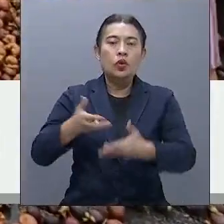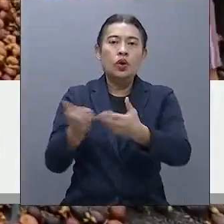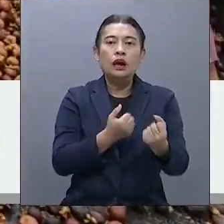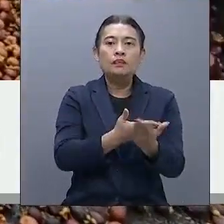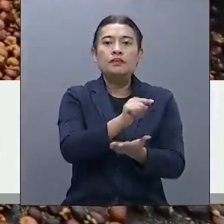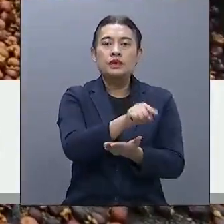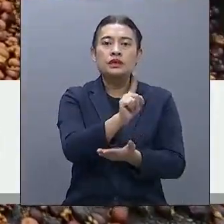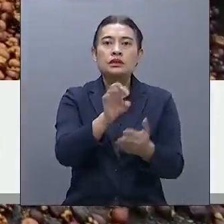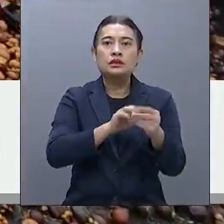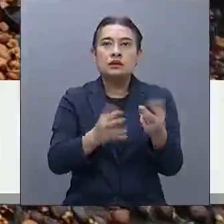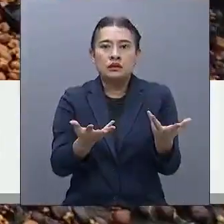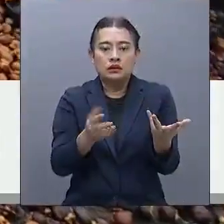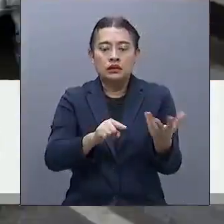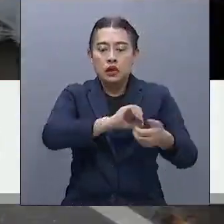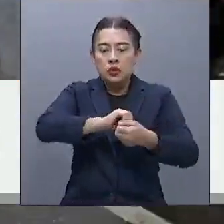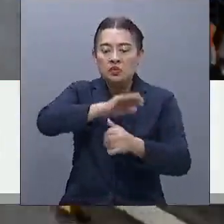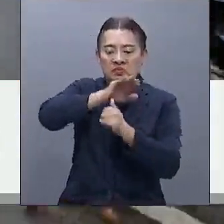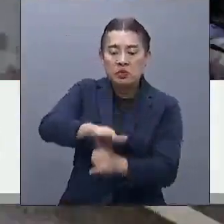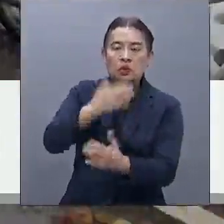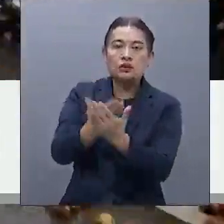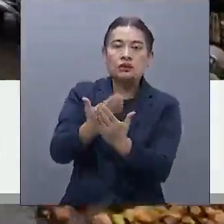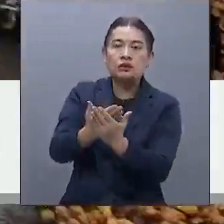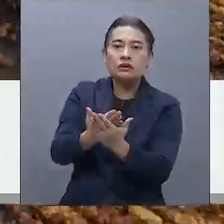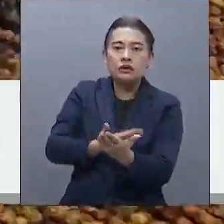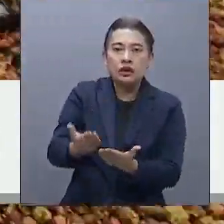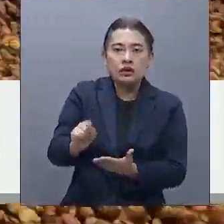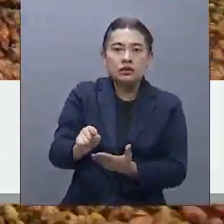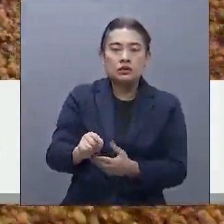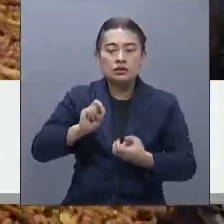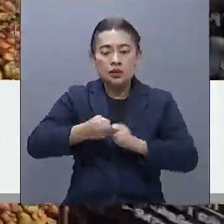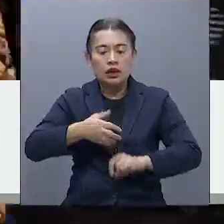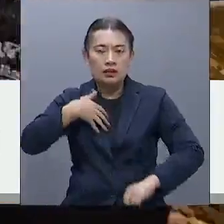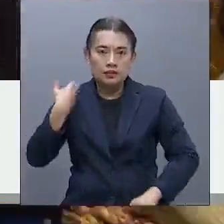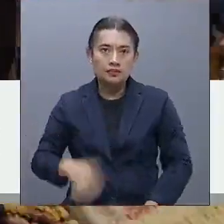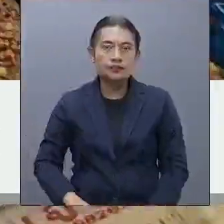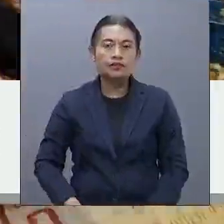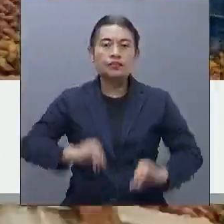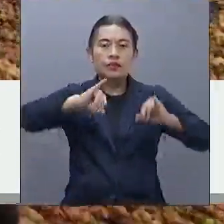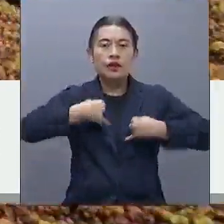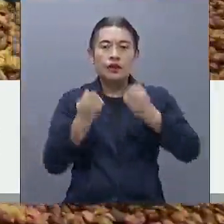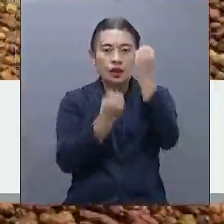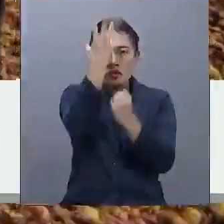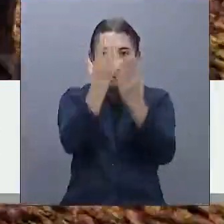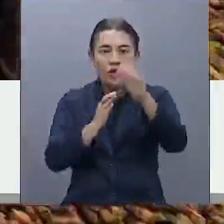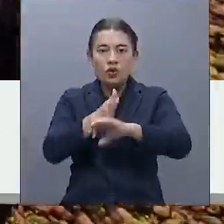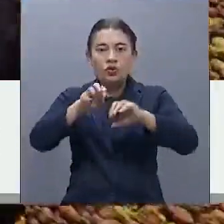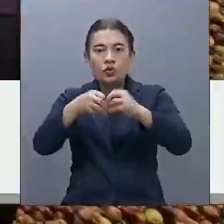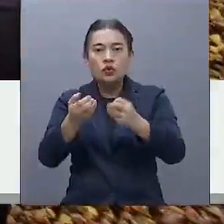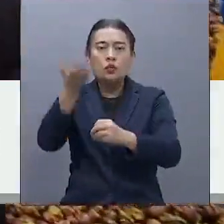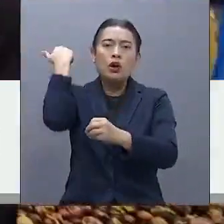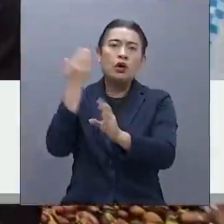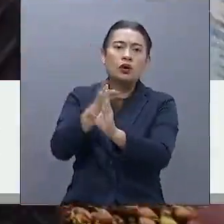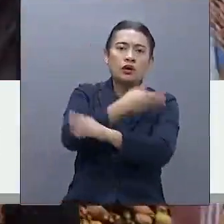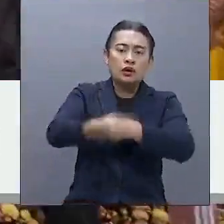ในพื้นที่ร่วมกันกดราคาทำให้เกษตรกรเดือดร้อนเจ้าของสวนบอกว่าก่อนหน้านี้ราคามังคุดซื้อขายกันหน้าส